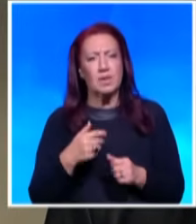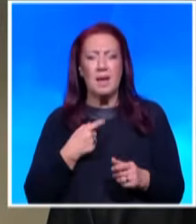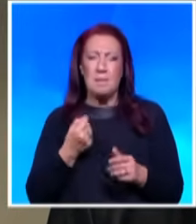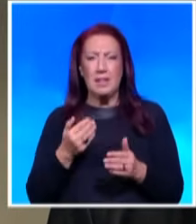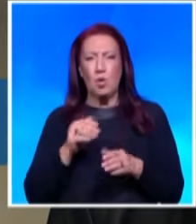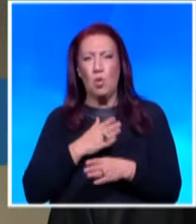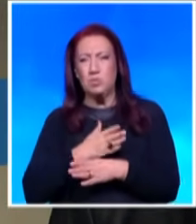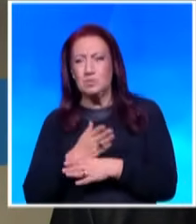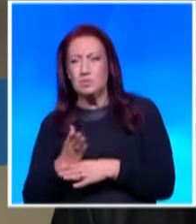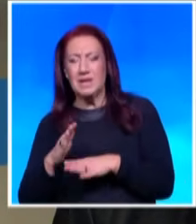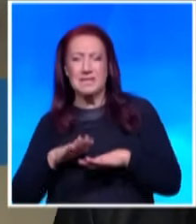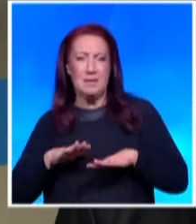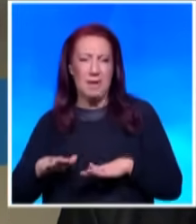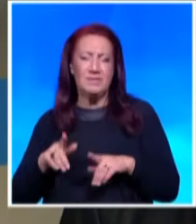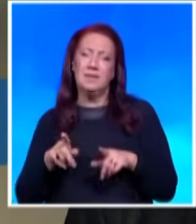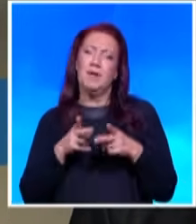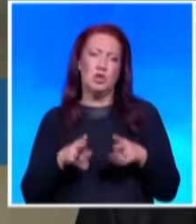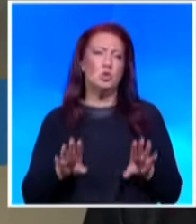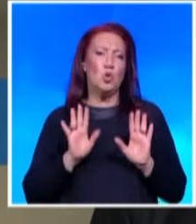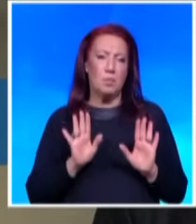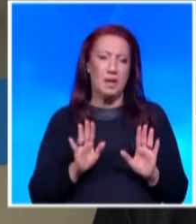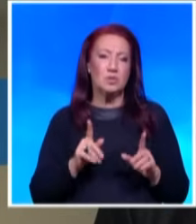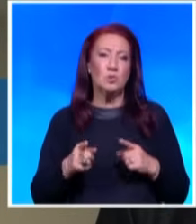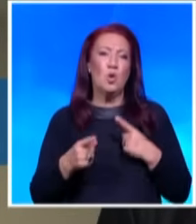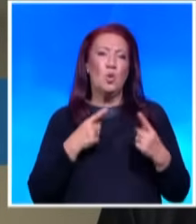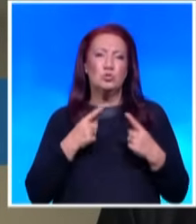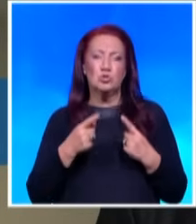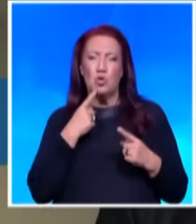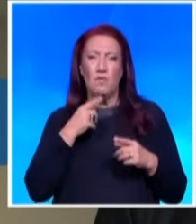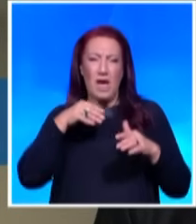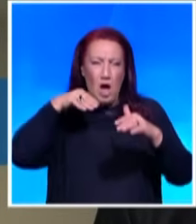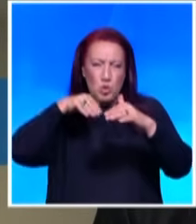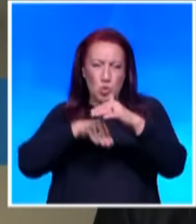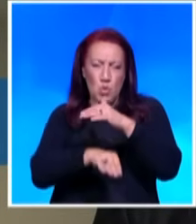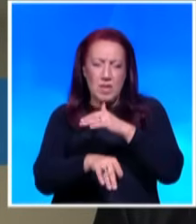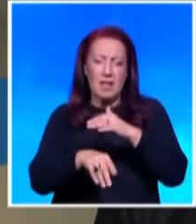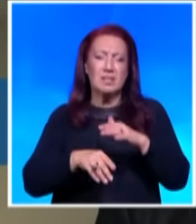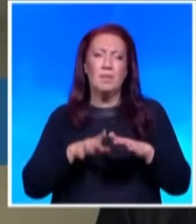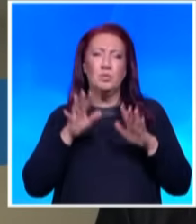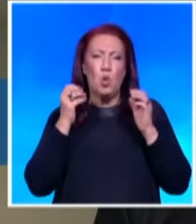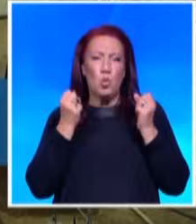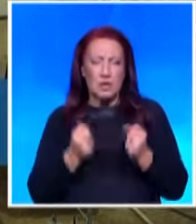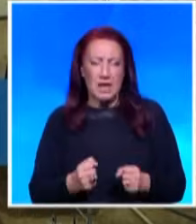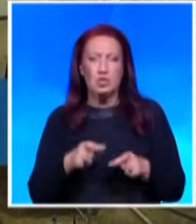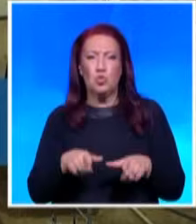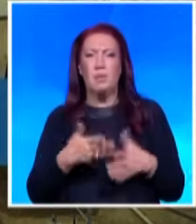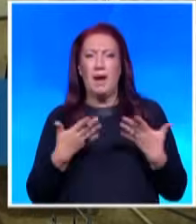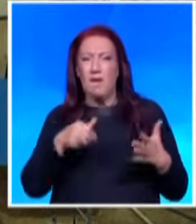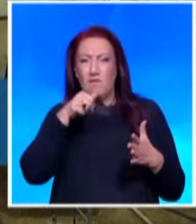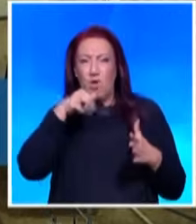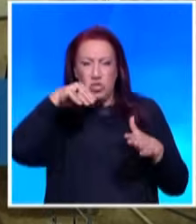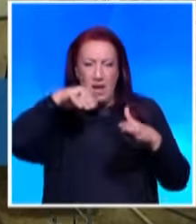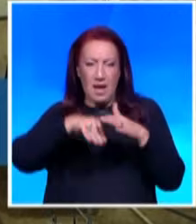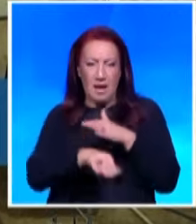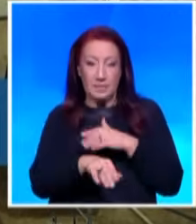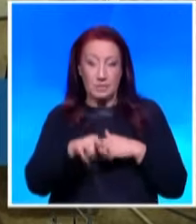е нормално за такъв тип строителство, понеже условията на тунели тук са много тежки, много подземни води има и тук, например,